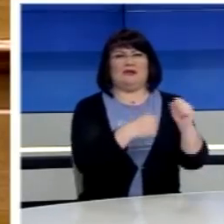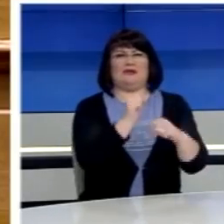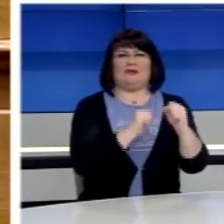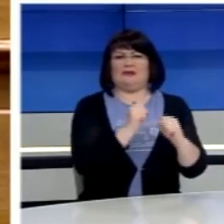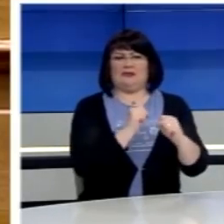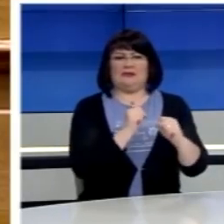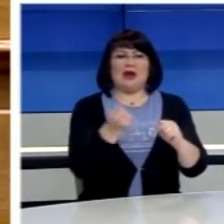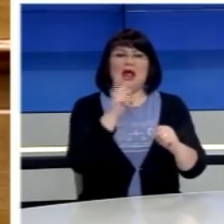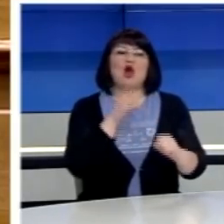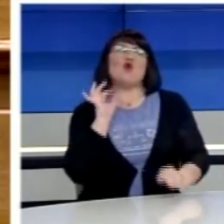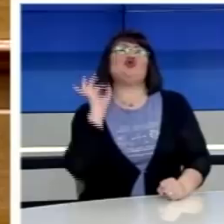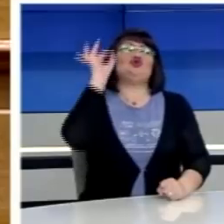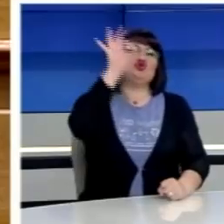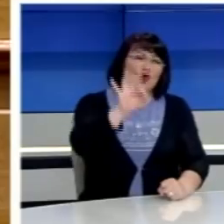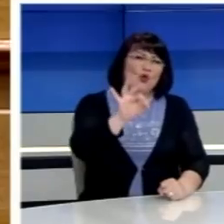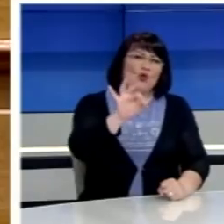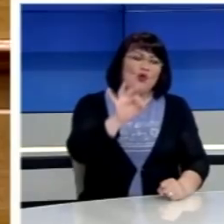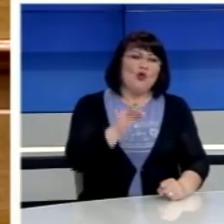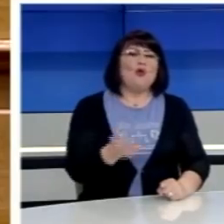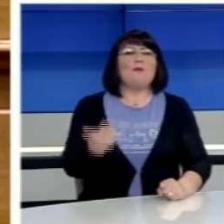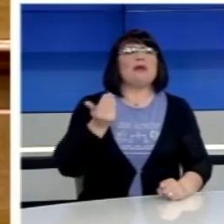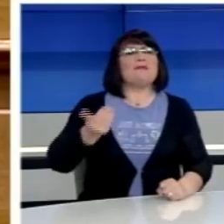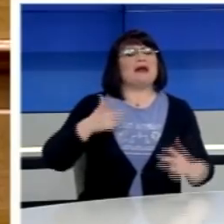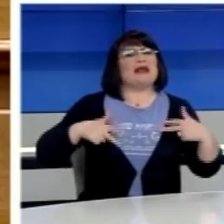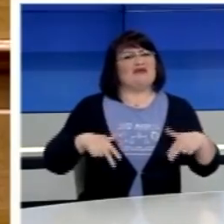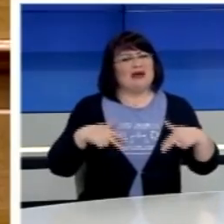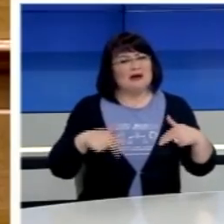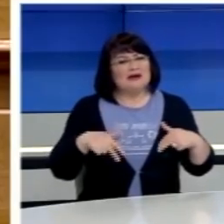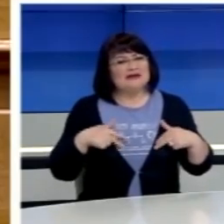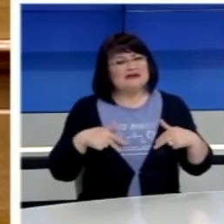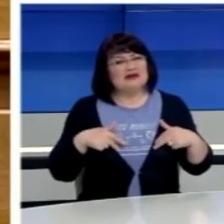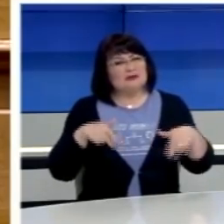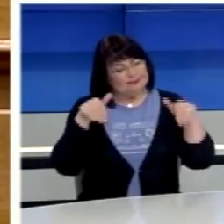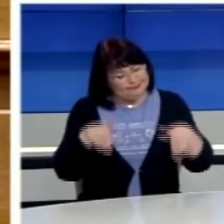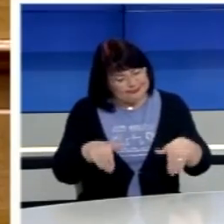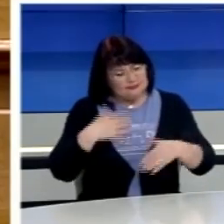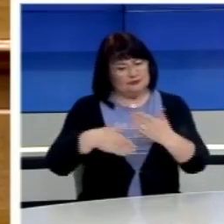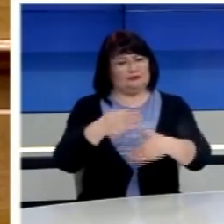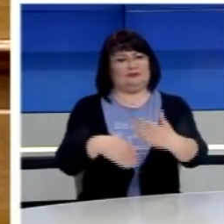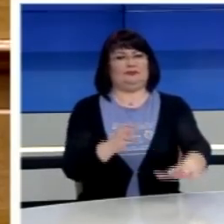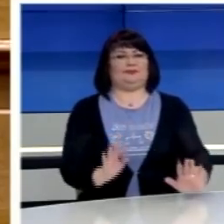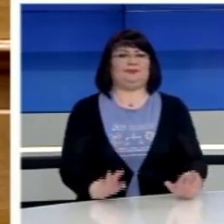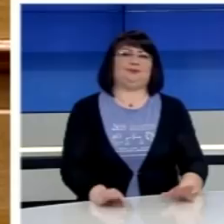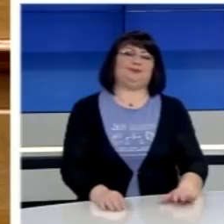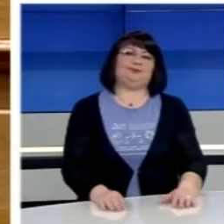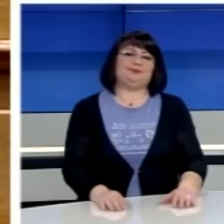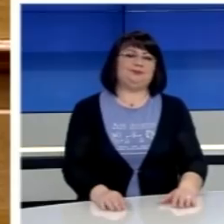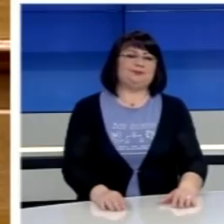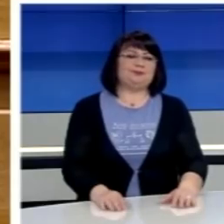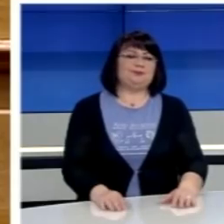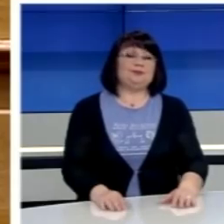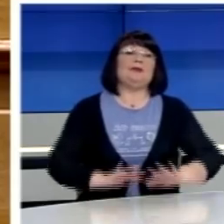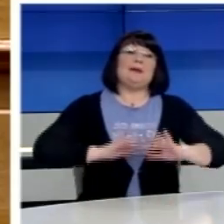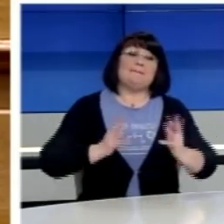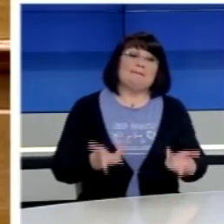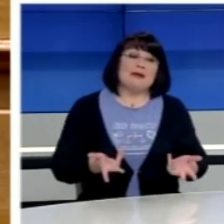της εκπαίδευσης που εσείς και οι προηγούμενες κυβερνήσεις υπηρετείτε διαχρονικά. Άλλωστε, μήπως